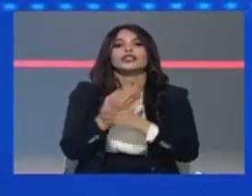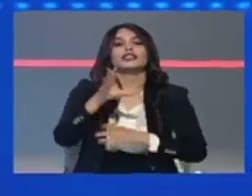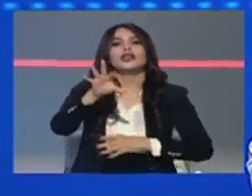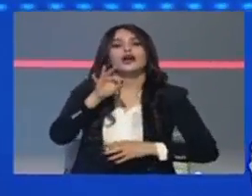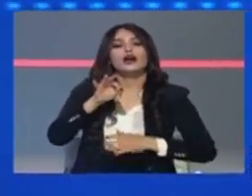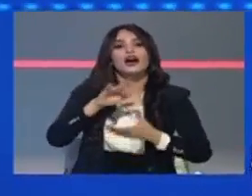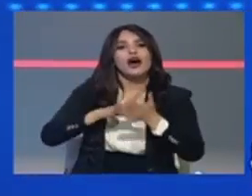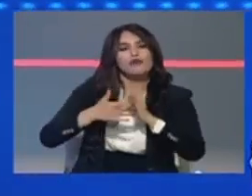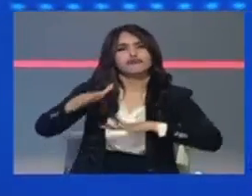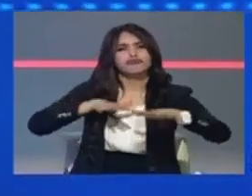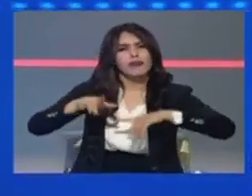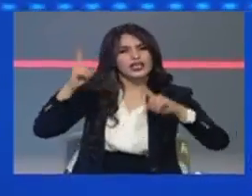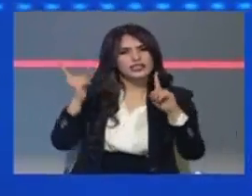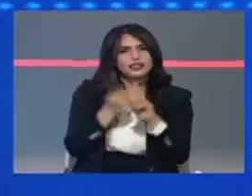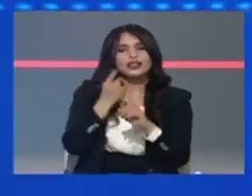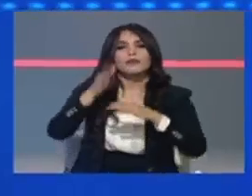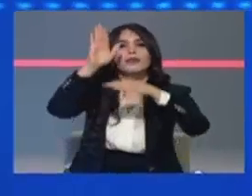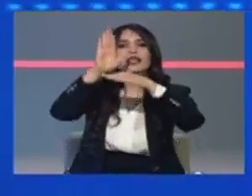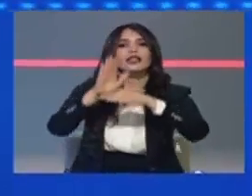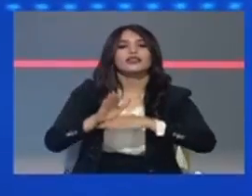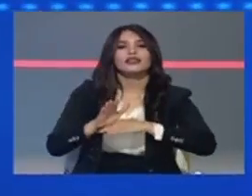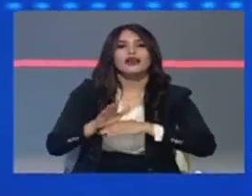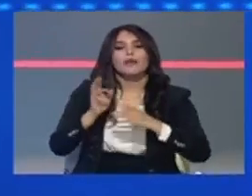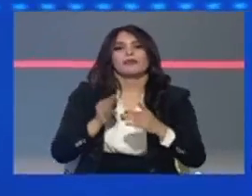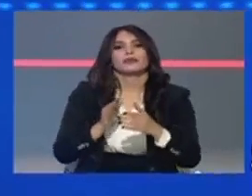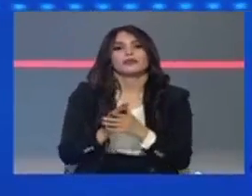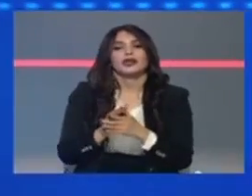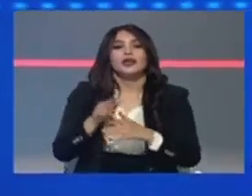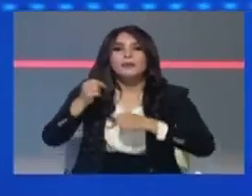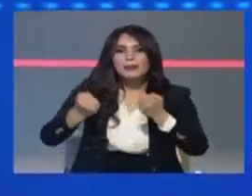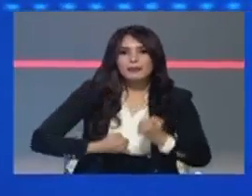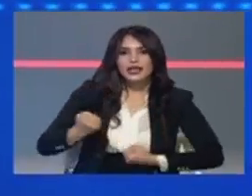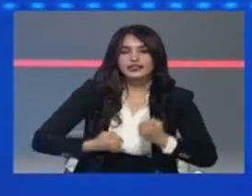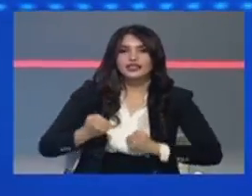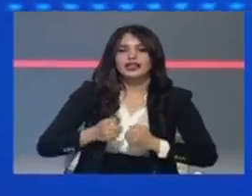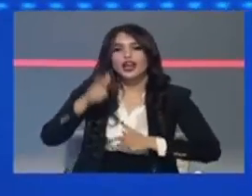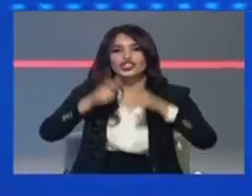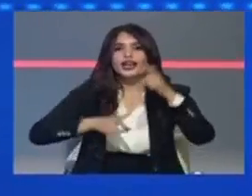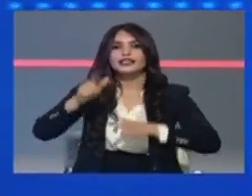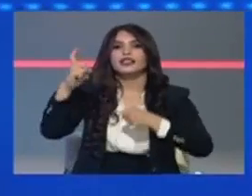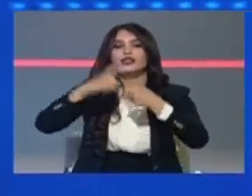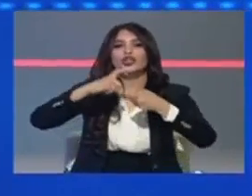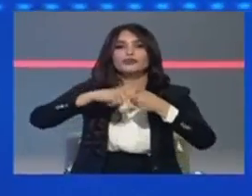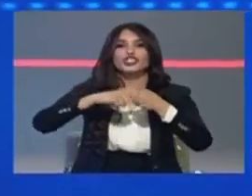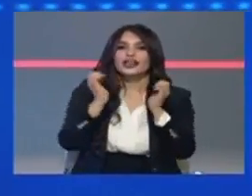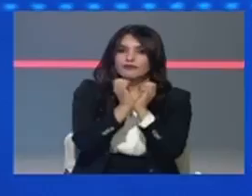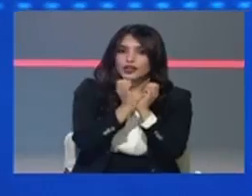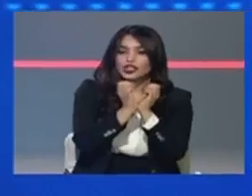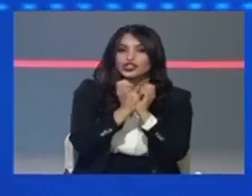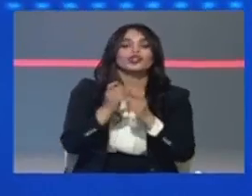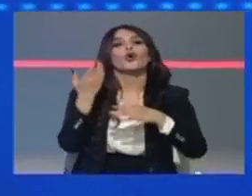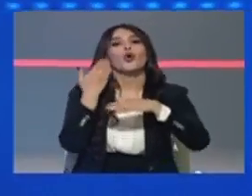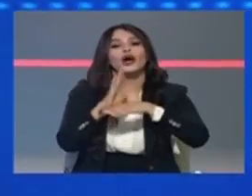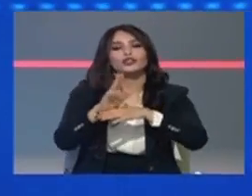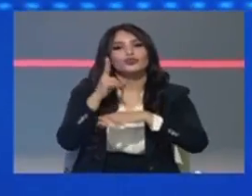عدة إجراءات استثنائية لتأمين حد أدنى من الخدمات للمضمونين الاجتماعيين. أوفى عن هذه الإجراءات